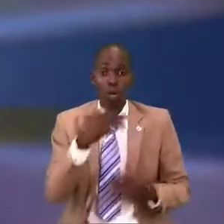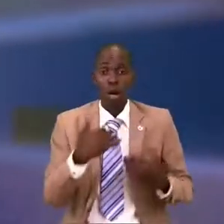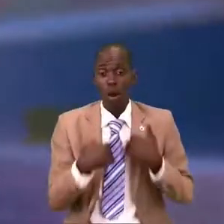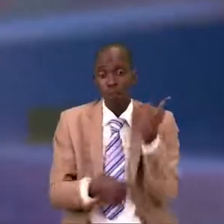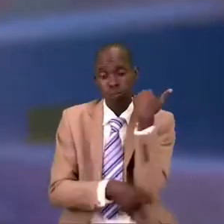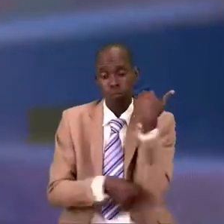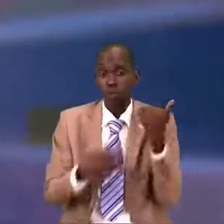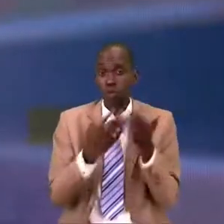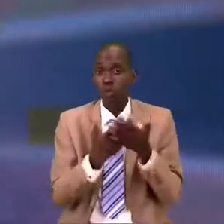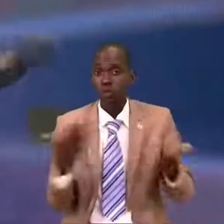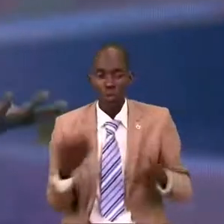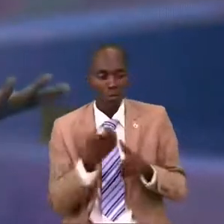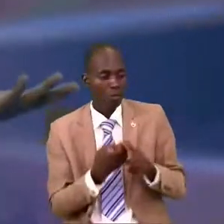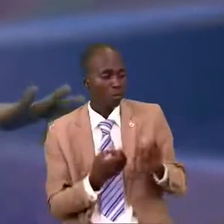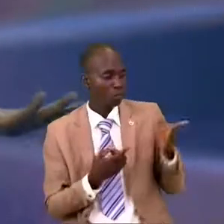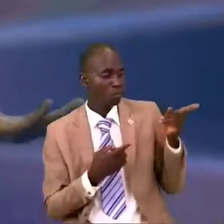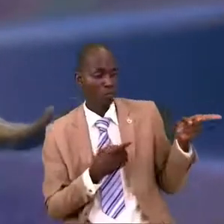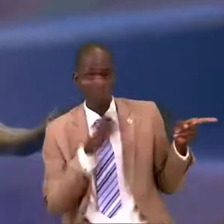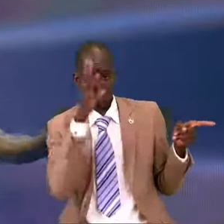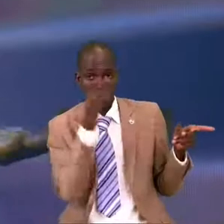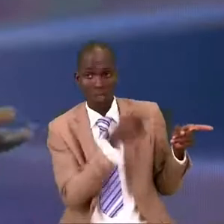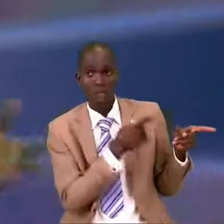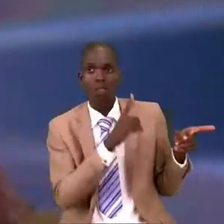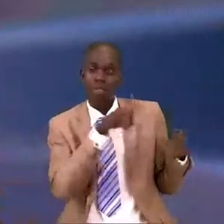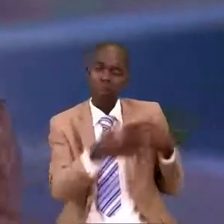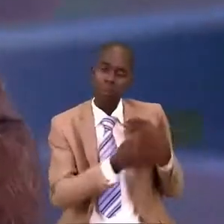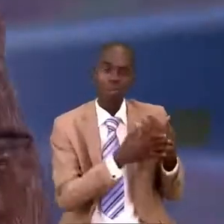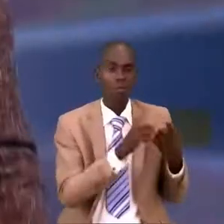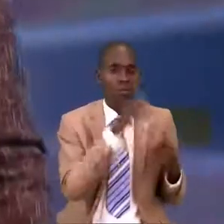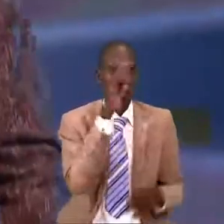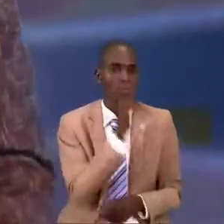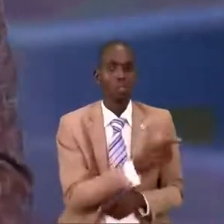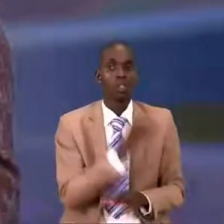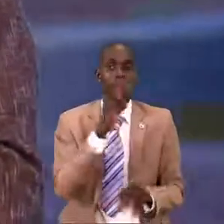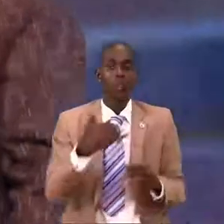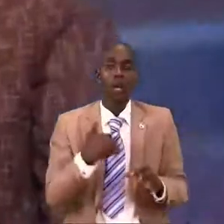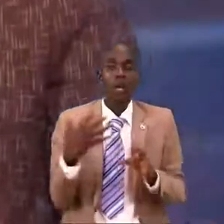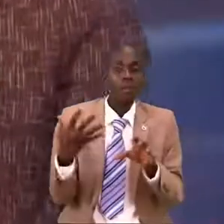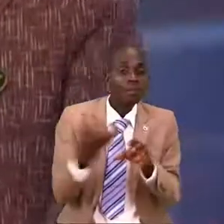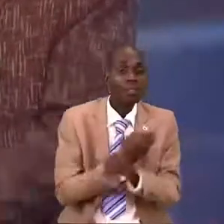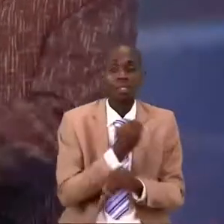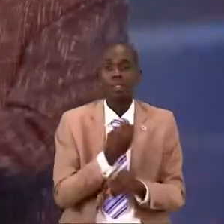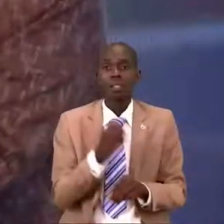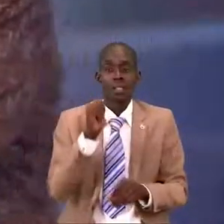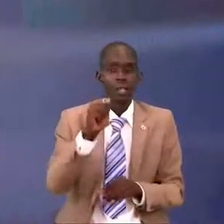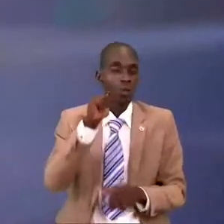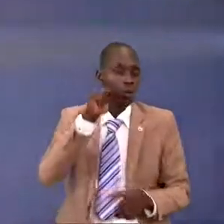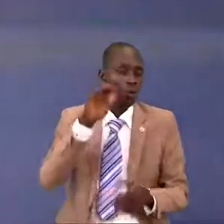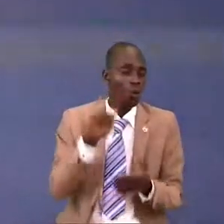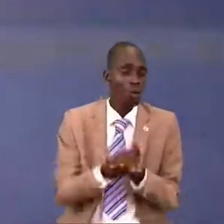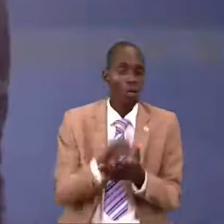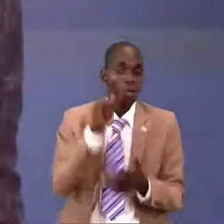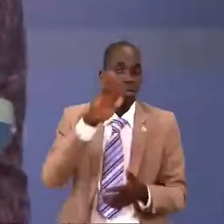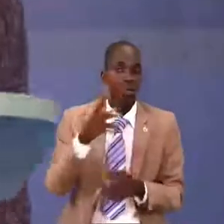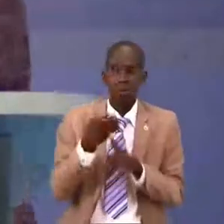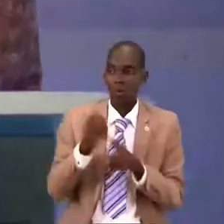tu avais pris la femme d'une famille, tu n'as même pas eu le consentement des parents, tu l'as arraché et